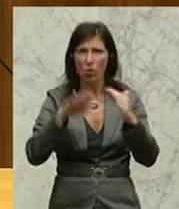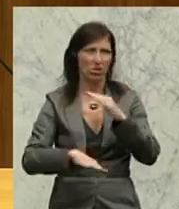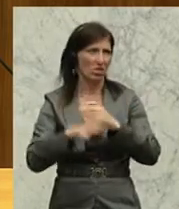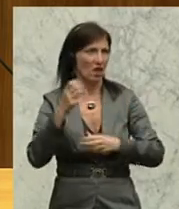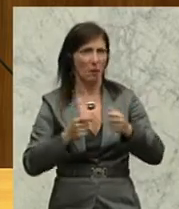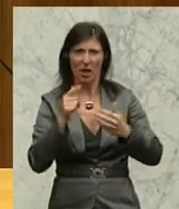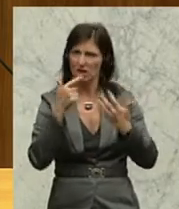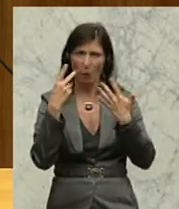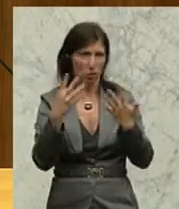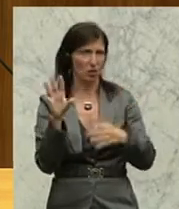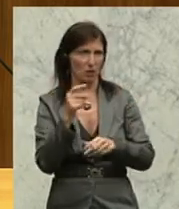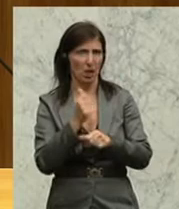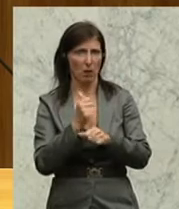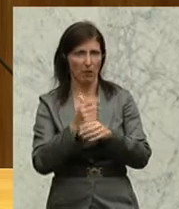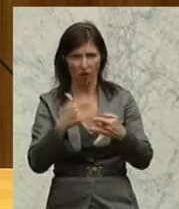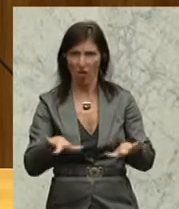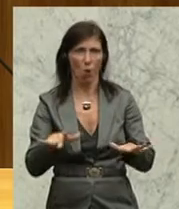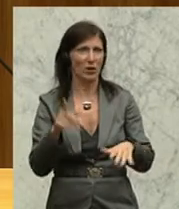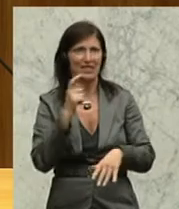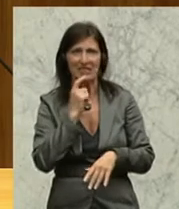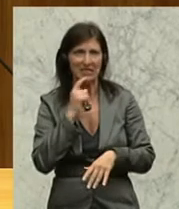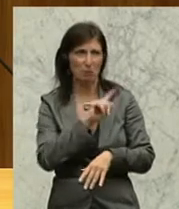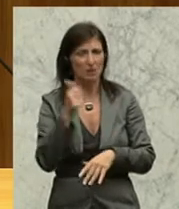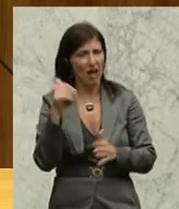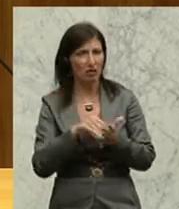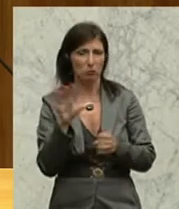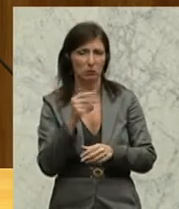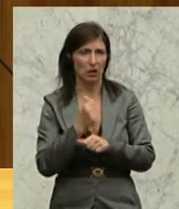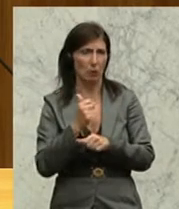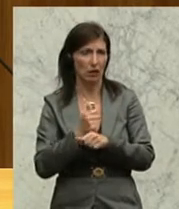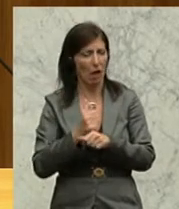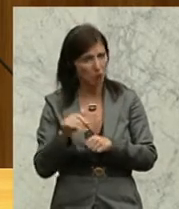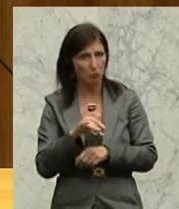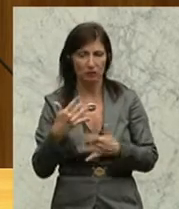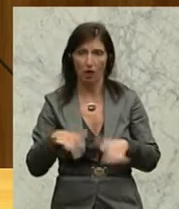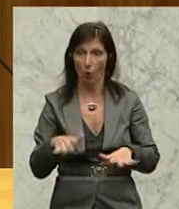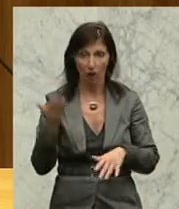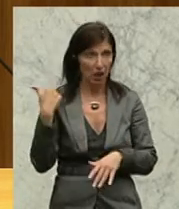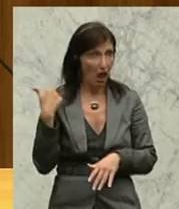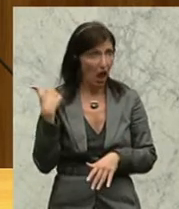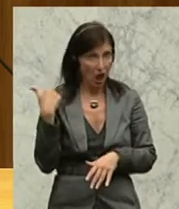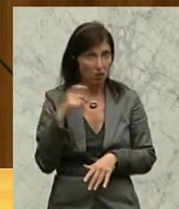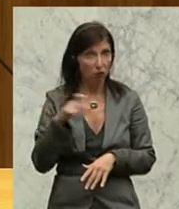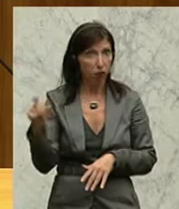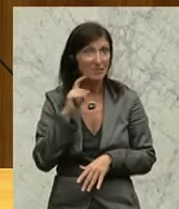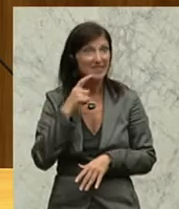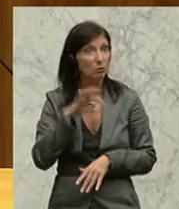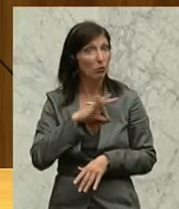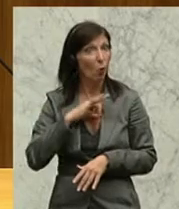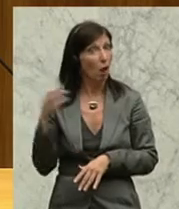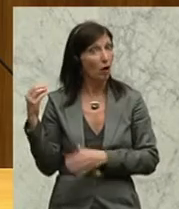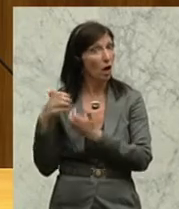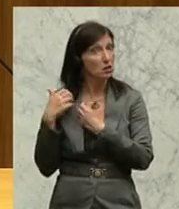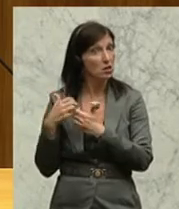mitarbeiter trügen zum sie ist zu 1000 mitarbeiter tobias letzte woche ein kollege von siemens gesagt gewerkschaft und ich